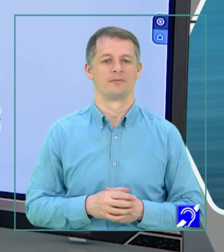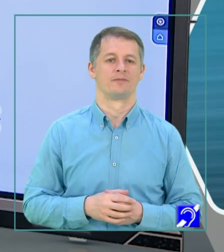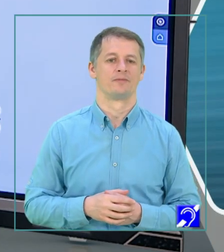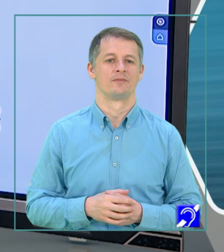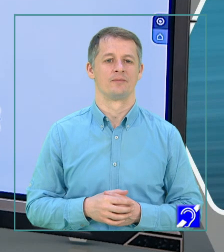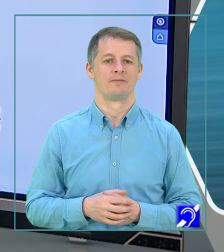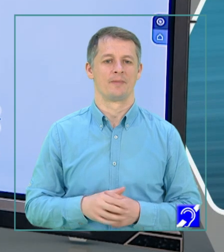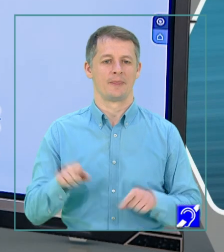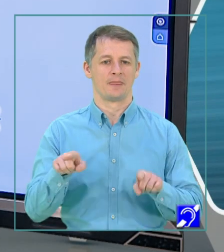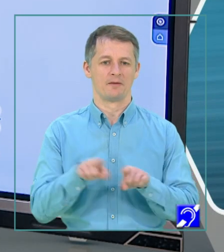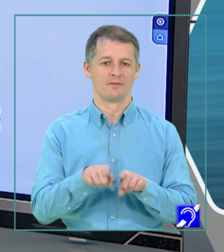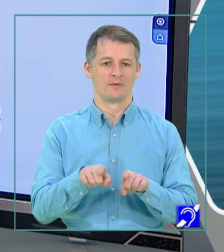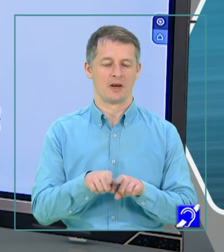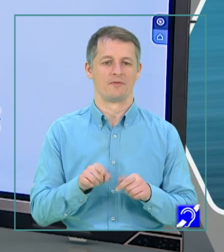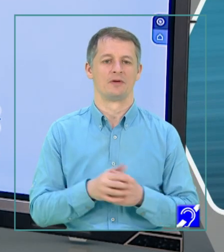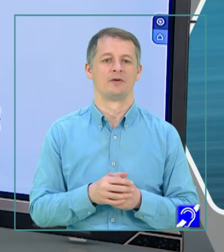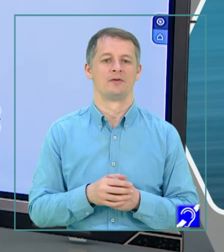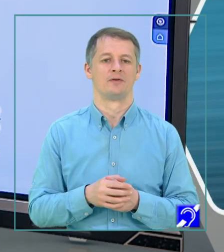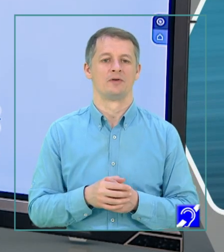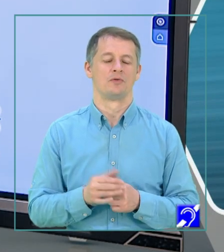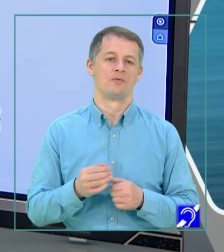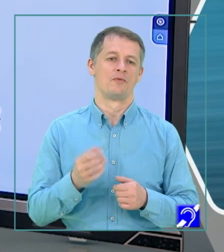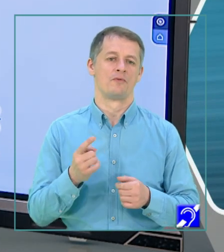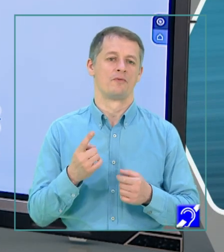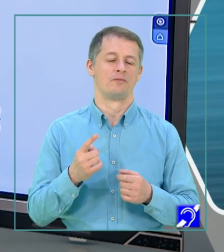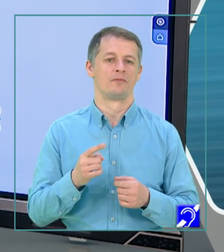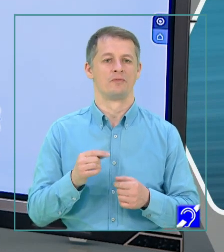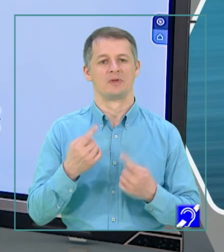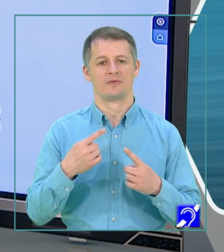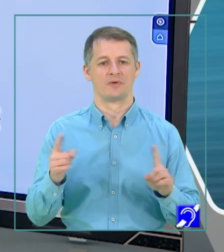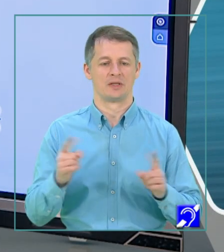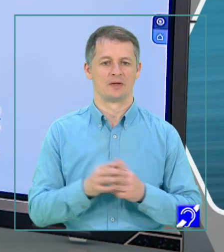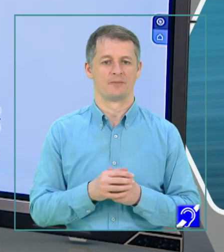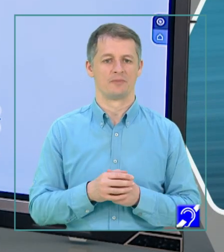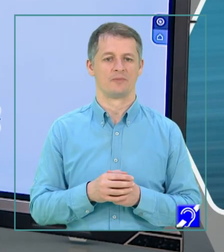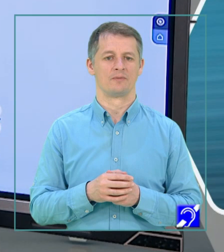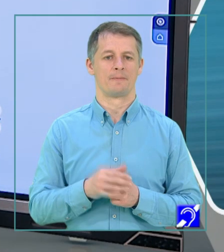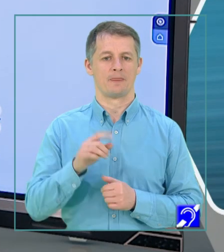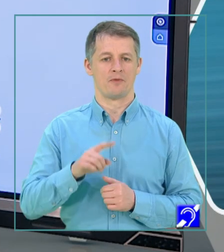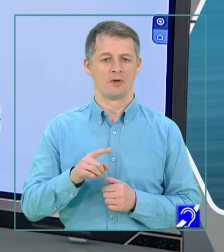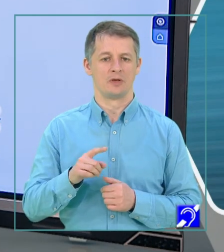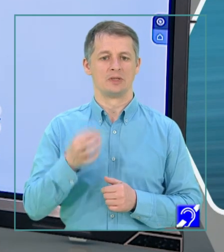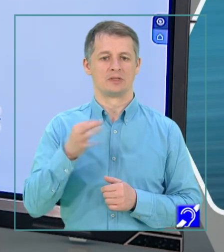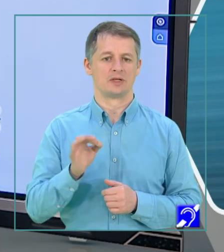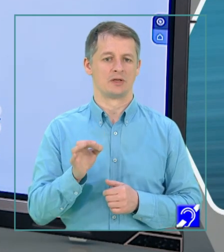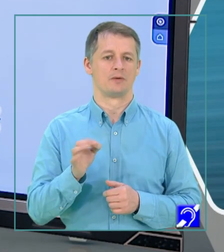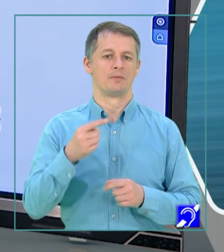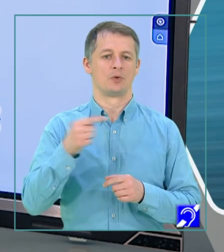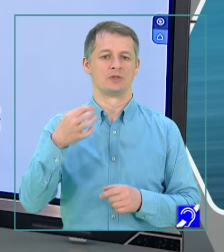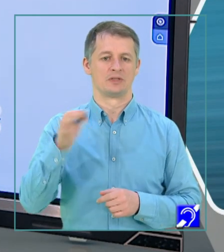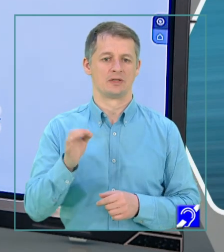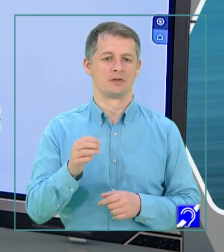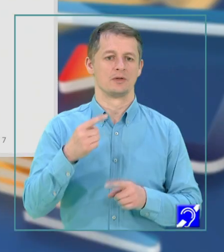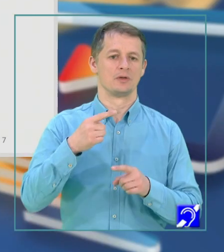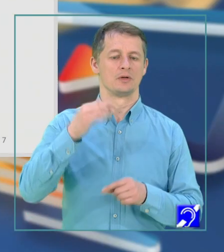unui produs de fracții cu variabilele separate, prima cu x, a doua cu y, 10 minus x supra 10 plus x, înmulțit